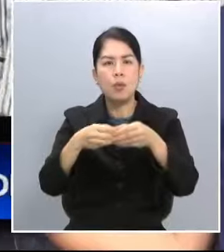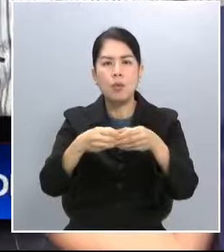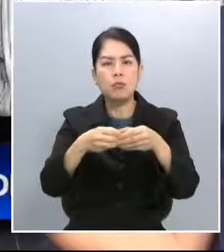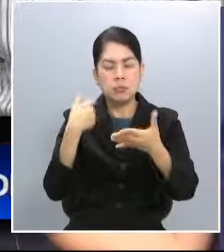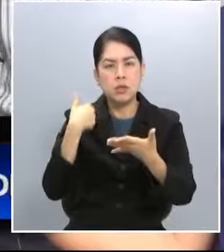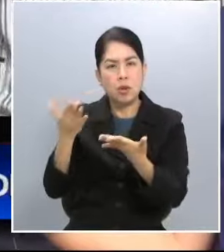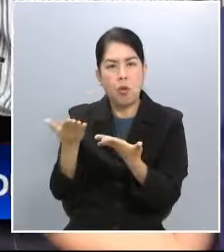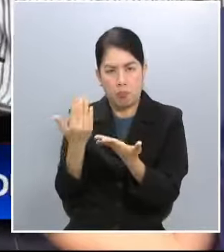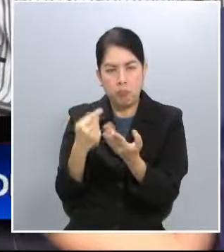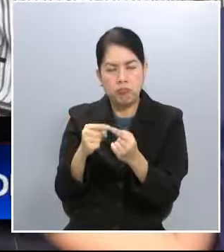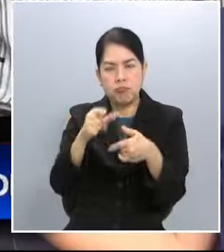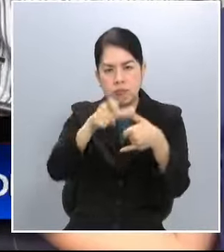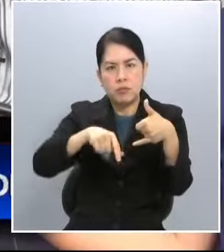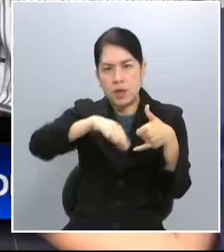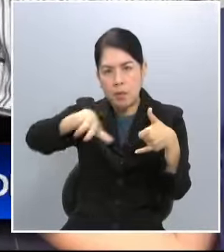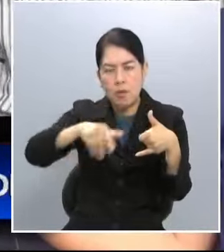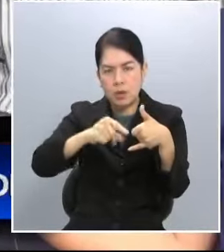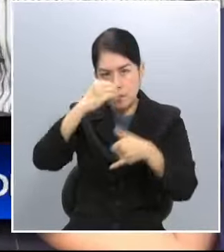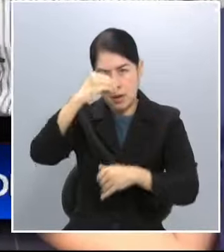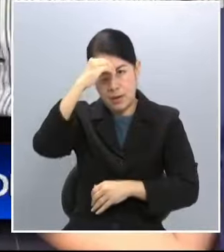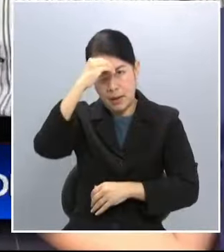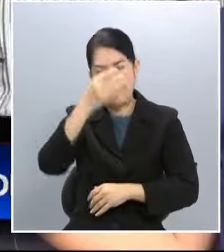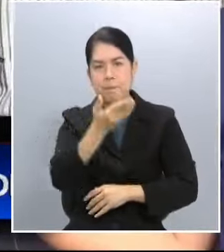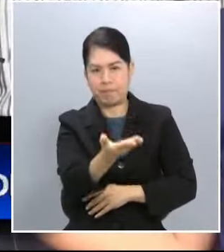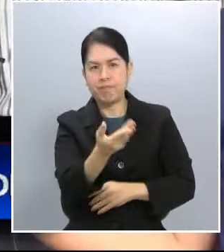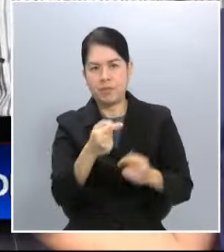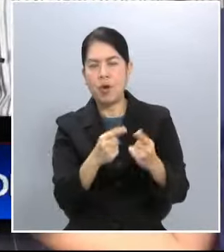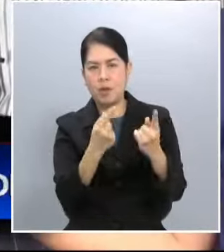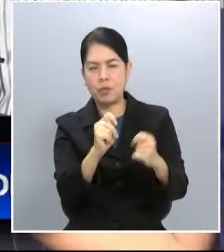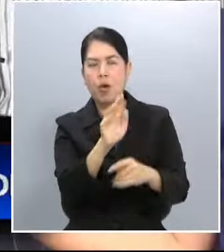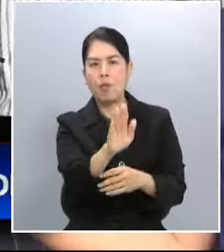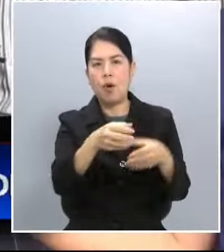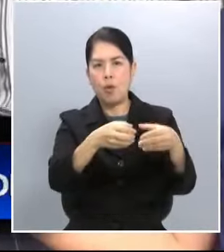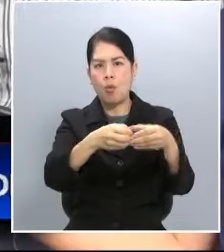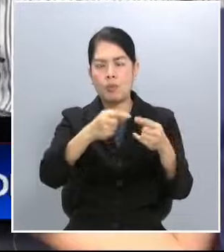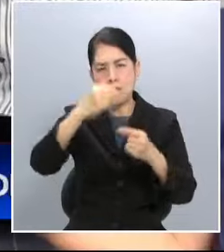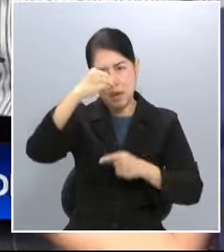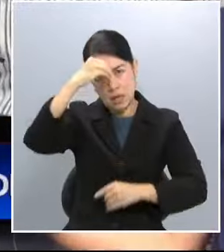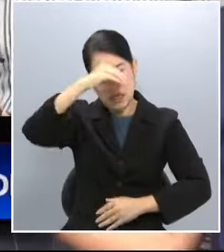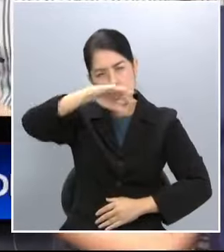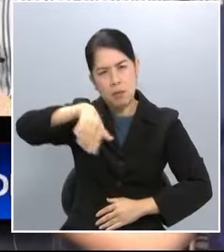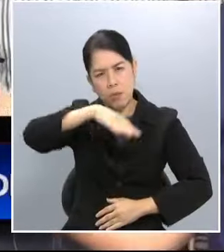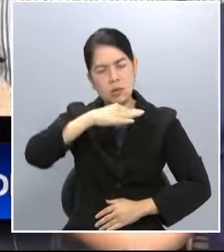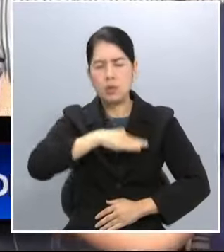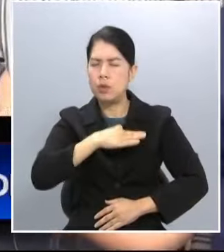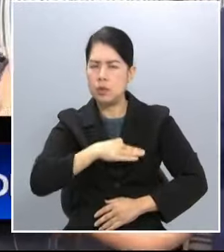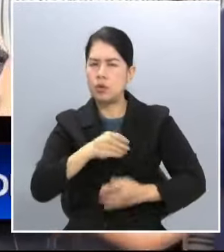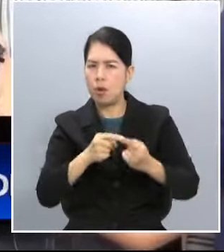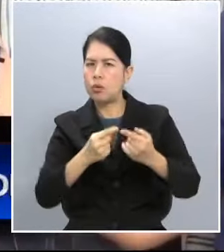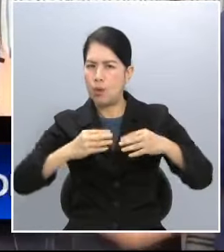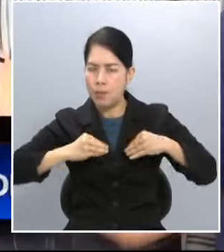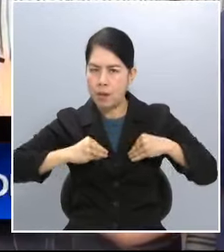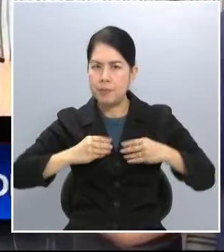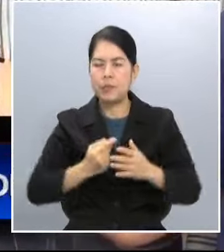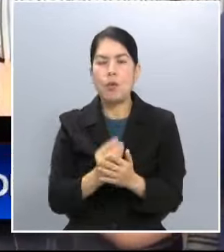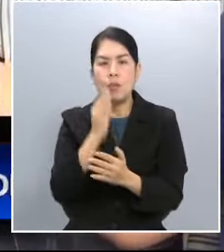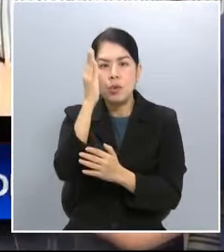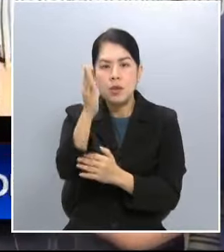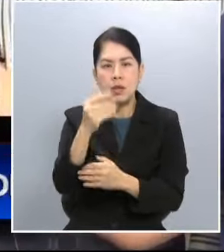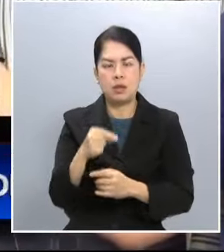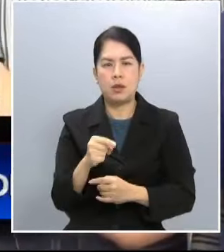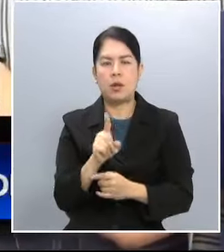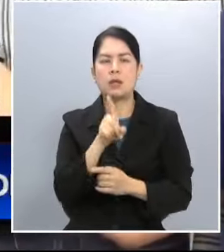เนี่ยคือคำตอบที่ชัดเจนที่สุดแล้วก็มีอีกประเด็นนึงนะครับที่พรุ่งนี้จะไปยื่นถามเกี่ยวกับท่